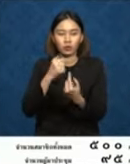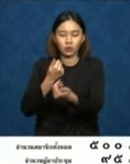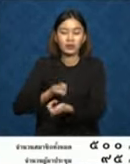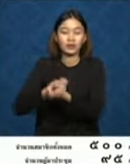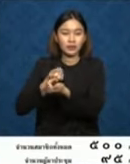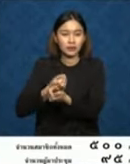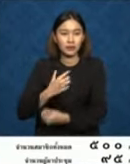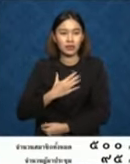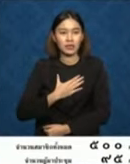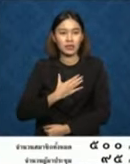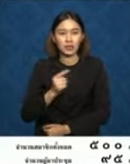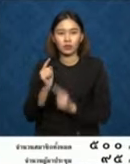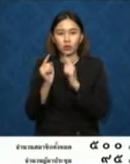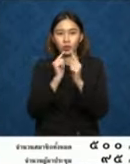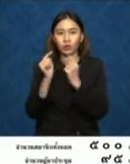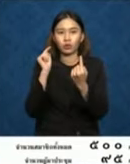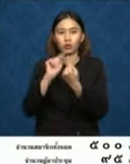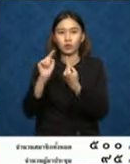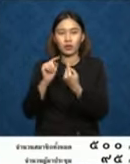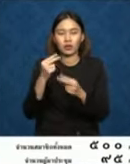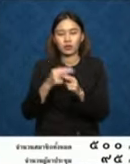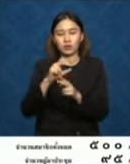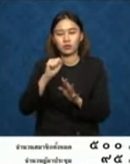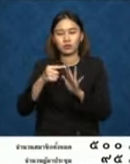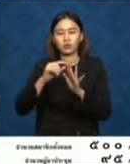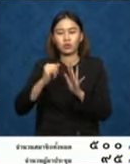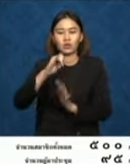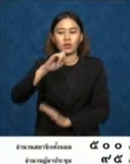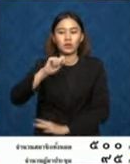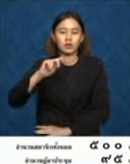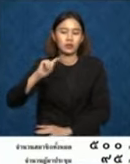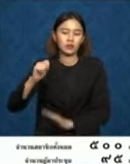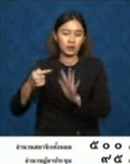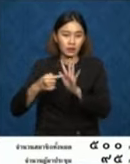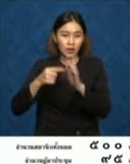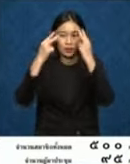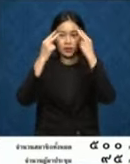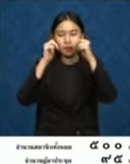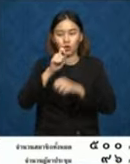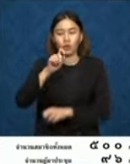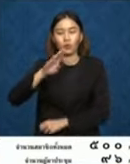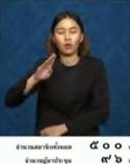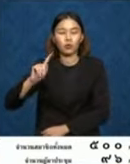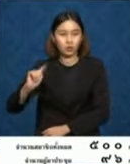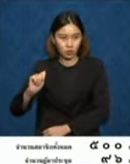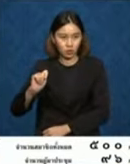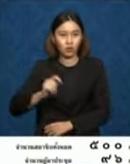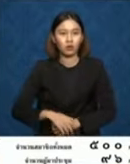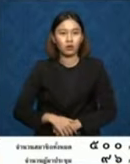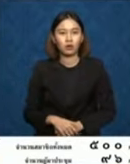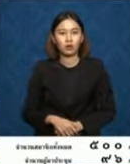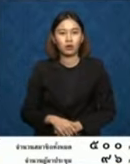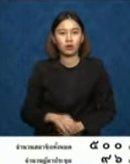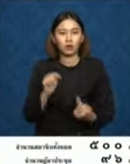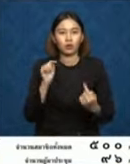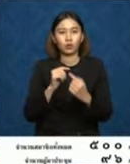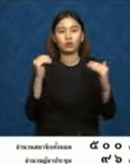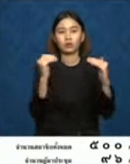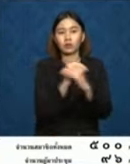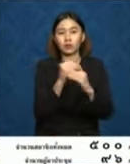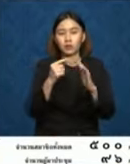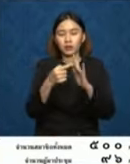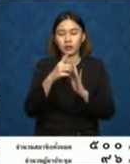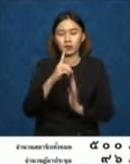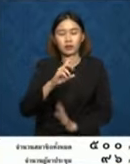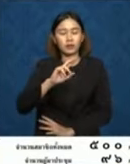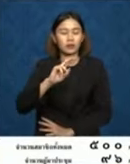วดิฉันจึงได้ประสานไปยังนางสุจิตาภาพันธ์นายกองค์การบริหารส่วนตำบลเมืองเดชและหมวดทางหลวงเดชอุดมกร